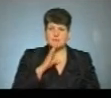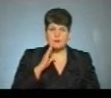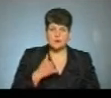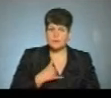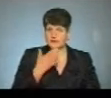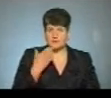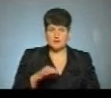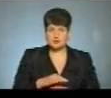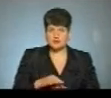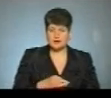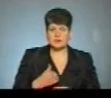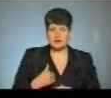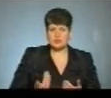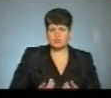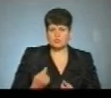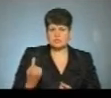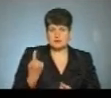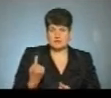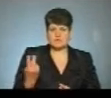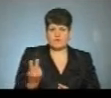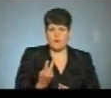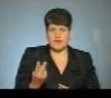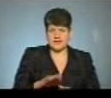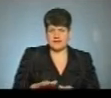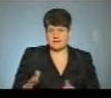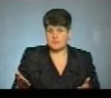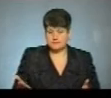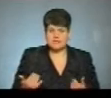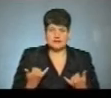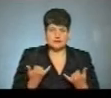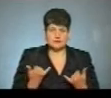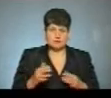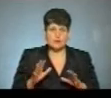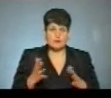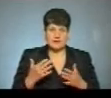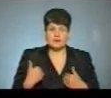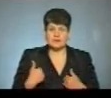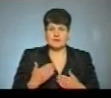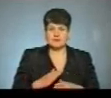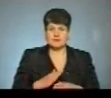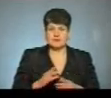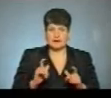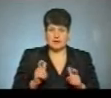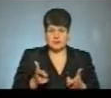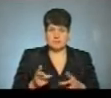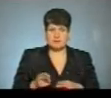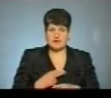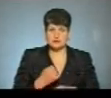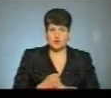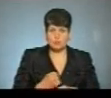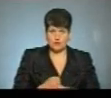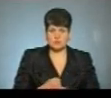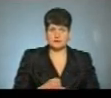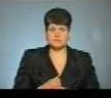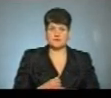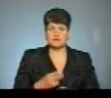нема чоловіка, я живу сама з двома дітьми. Я зараз на даний момент карантин, без роботи. Галина